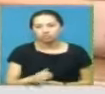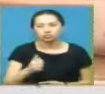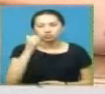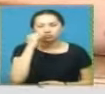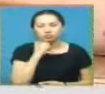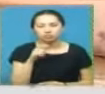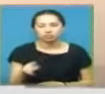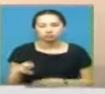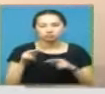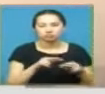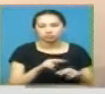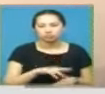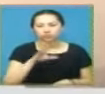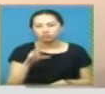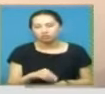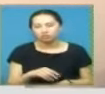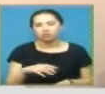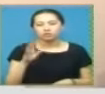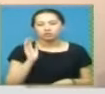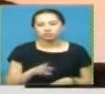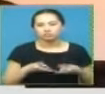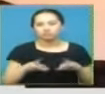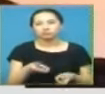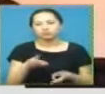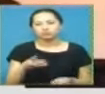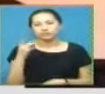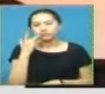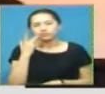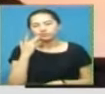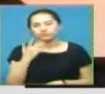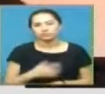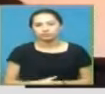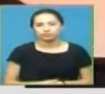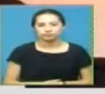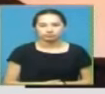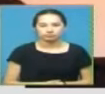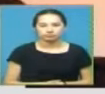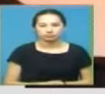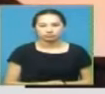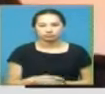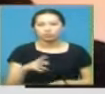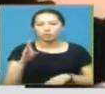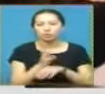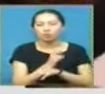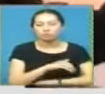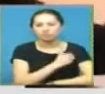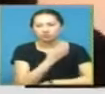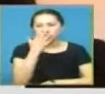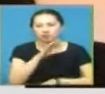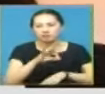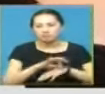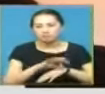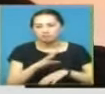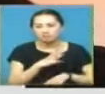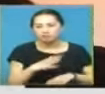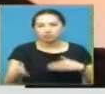тұр. Амалсыз бықсытып болса да от жағады. Түнімен ауырдым, температурада шықтым түнімен. Ана жер жауып